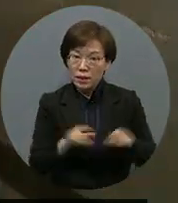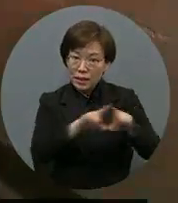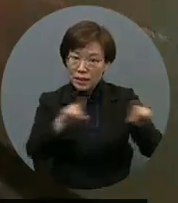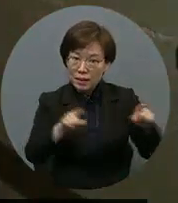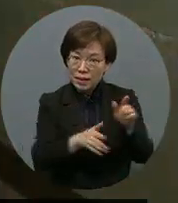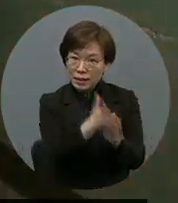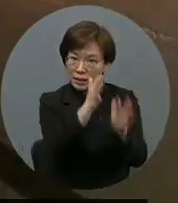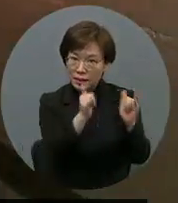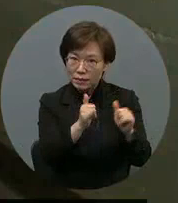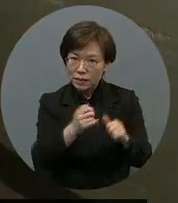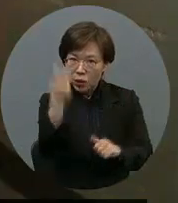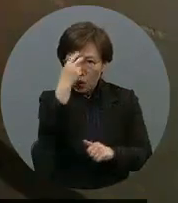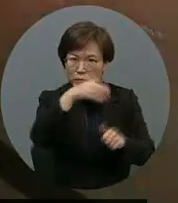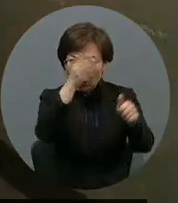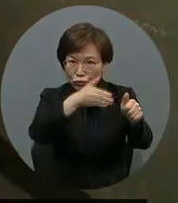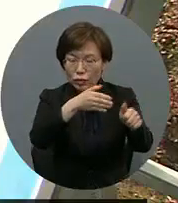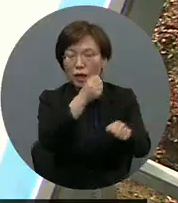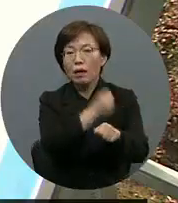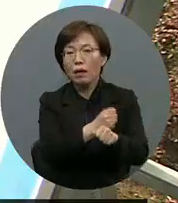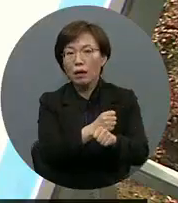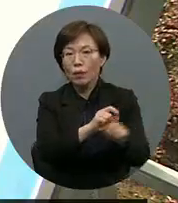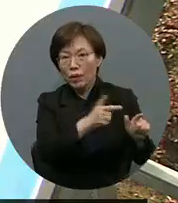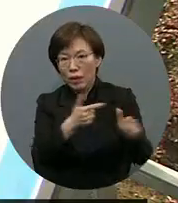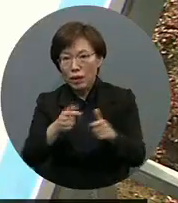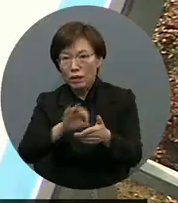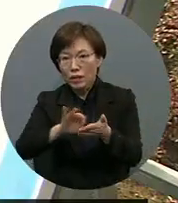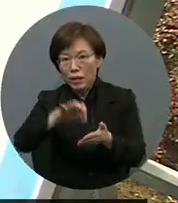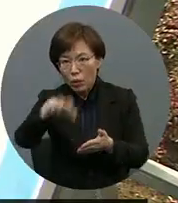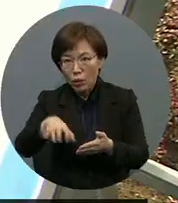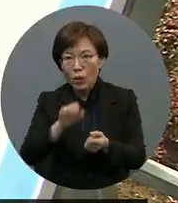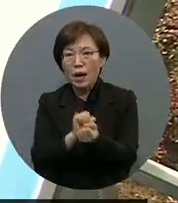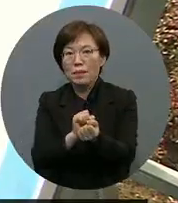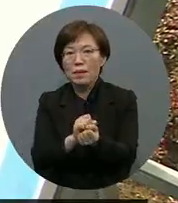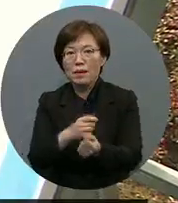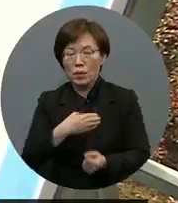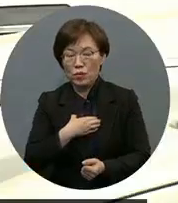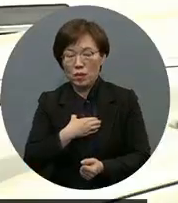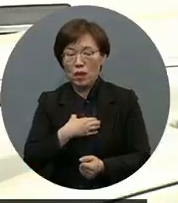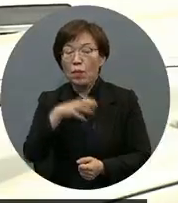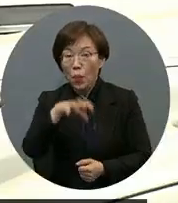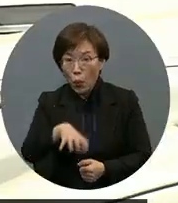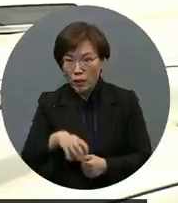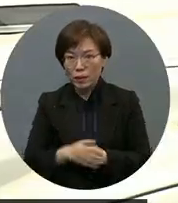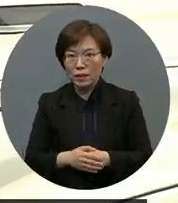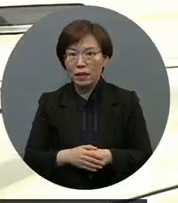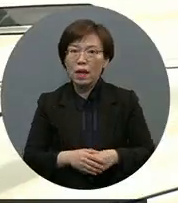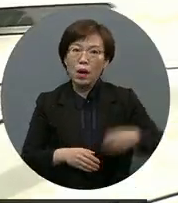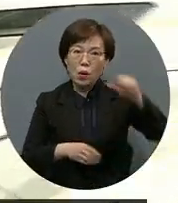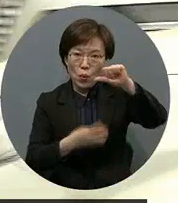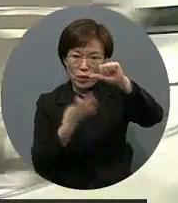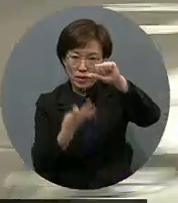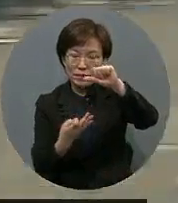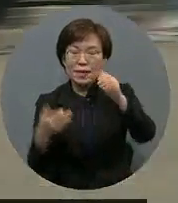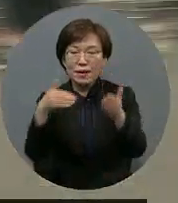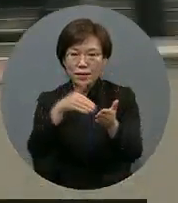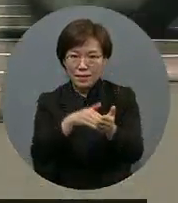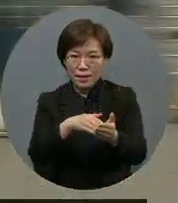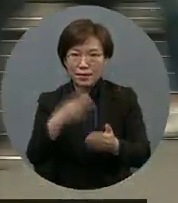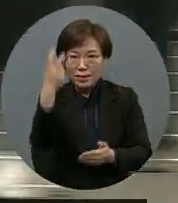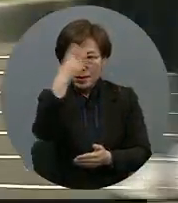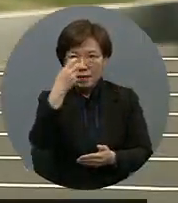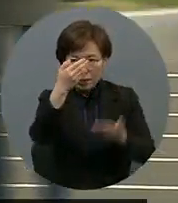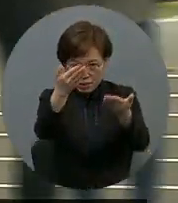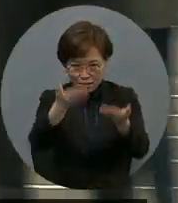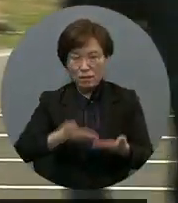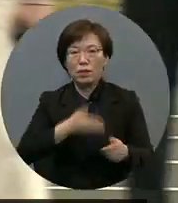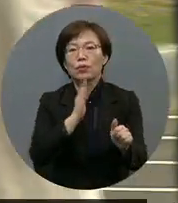시민들의 검사를 동요하고 다중이용시설 등 감염 위험 시설의 종사자들에게는 오는 14일까지 선제적으로 검사를